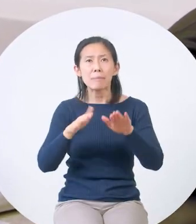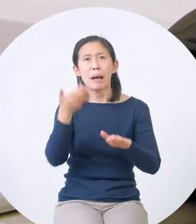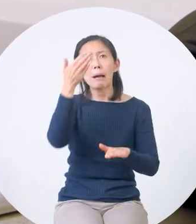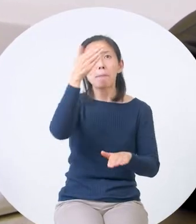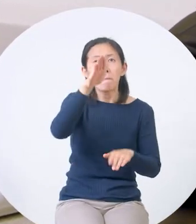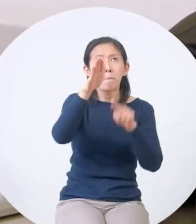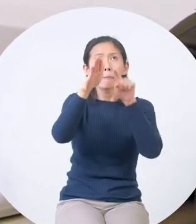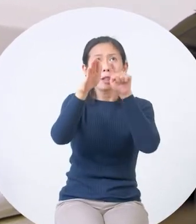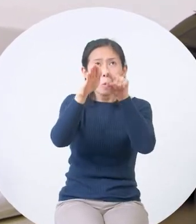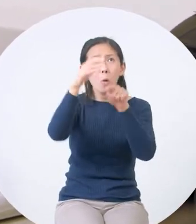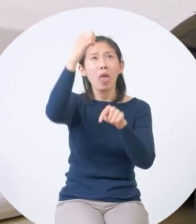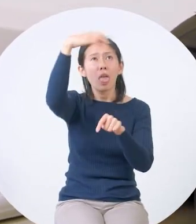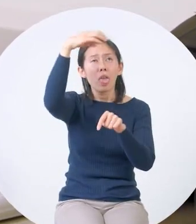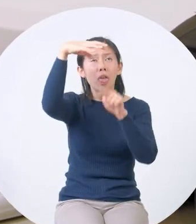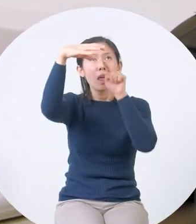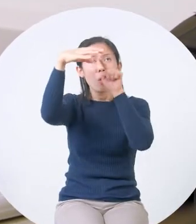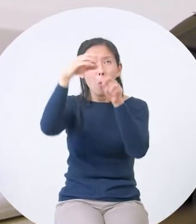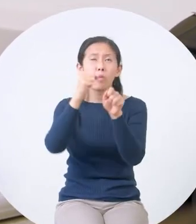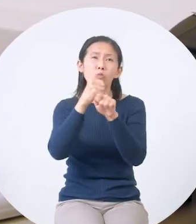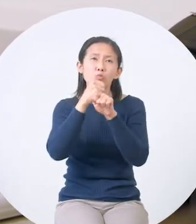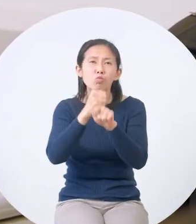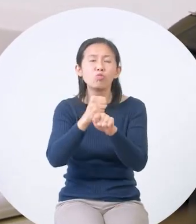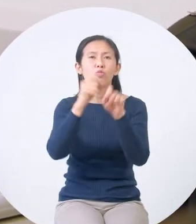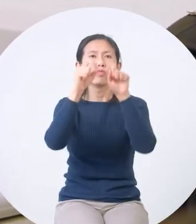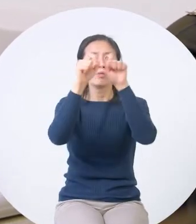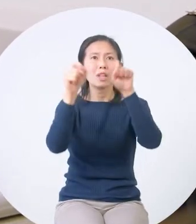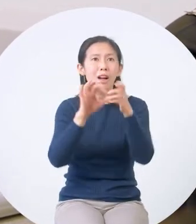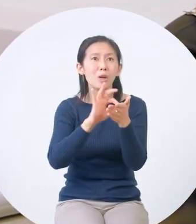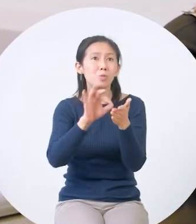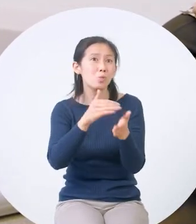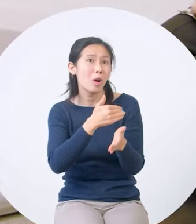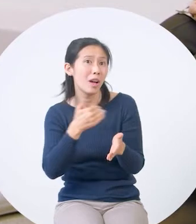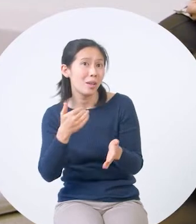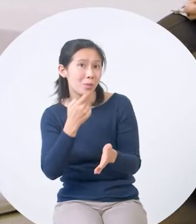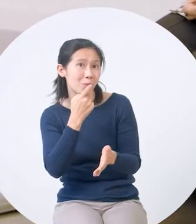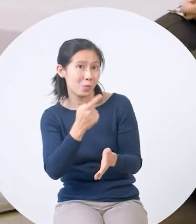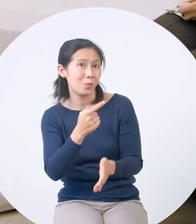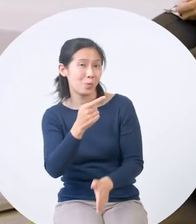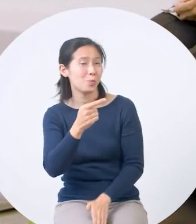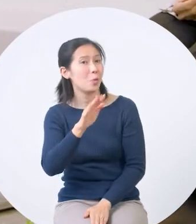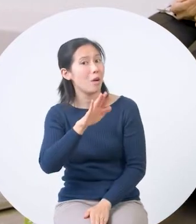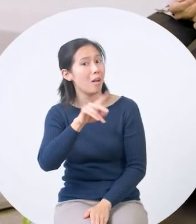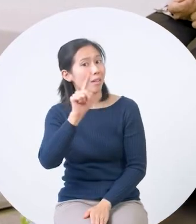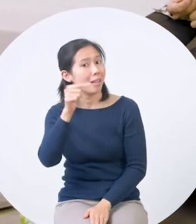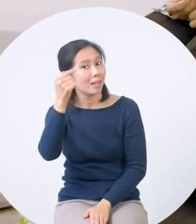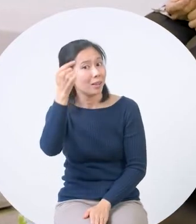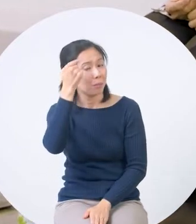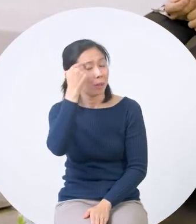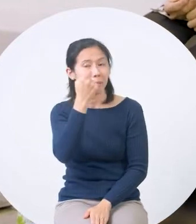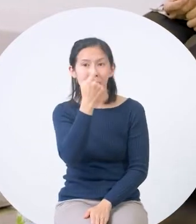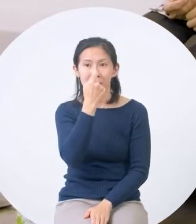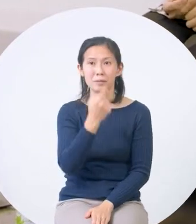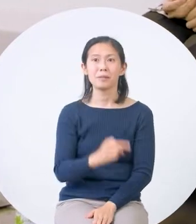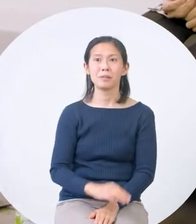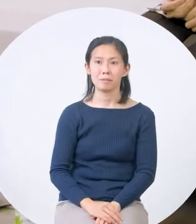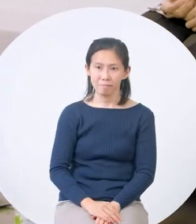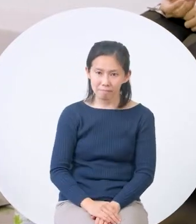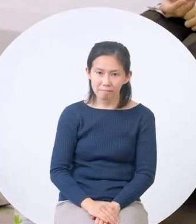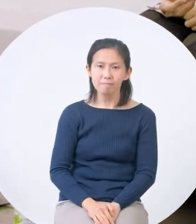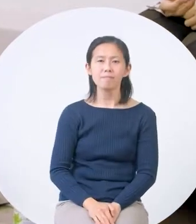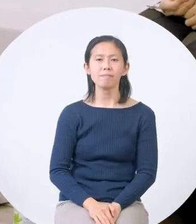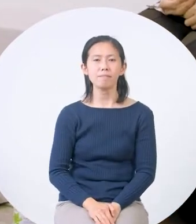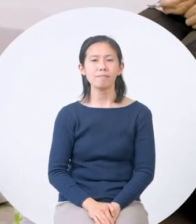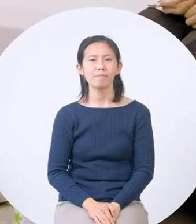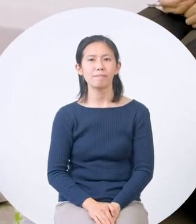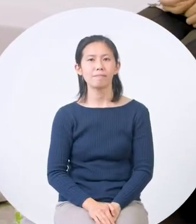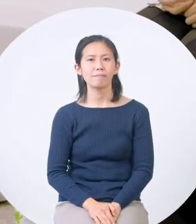は既存の設備を工夫で伝えなきゃっていうふうに使えるのか